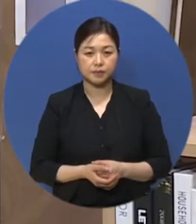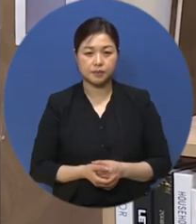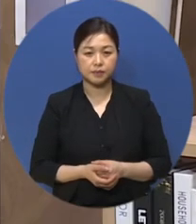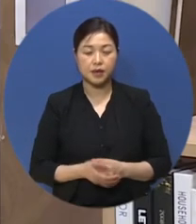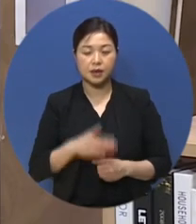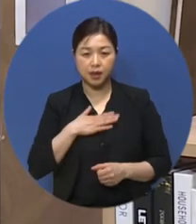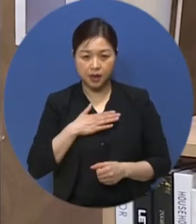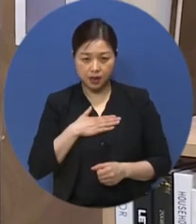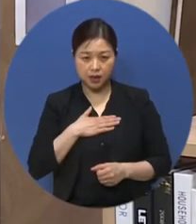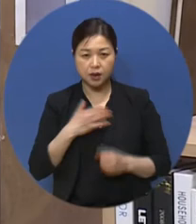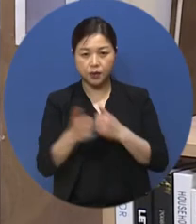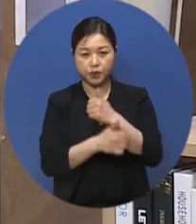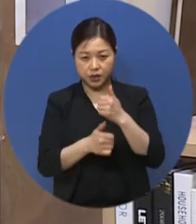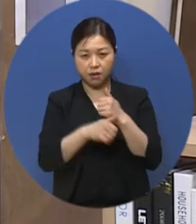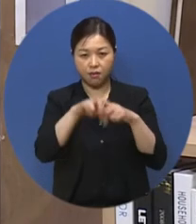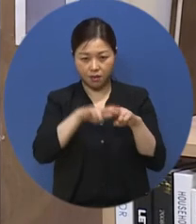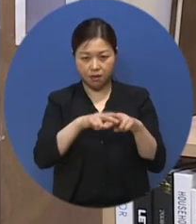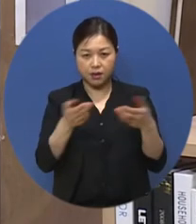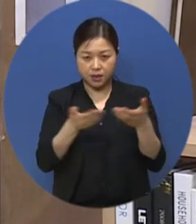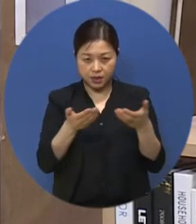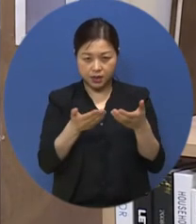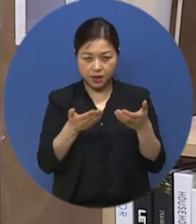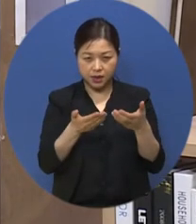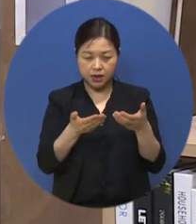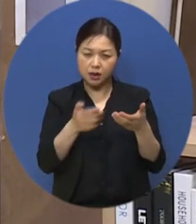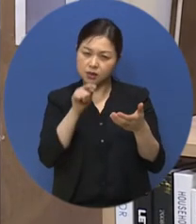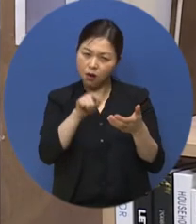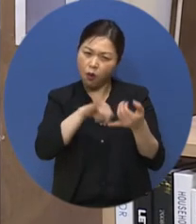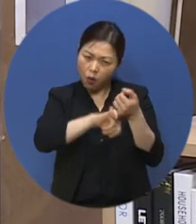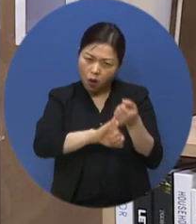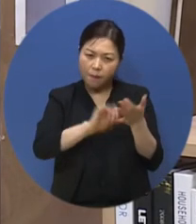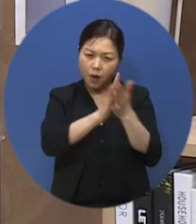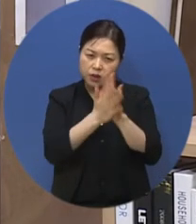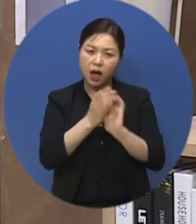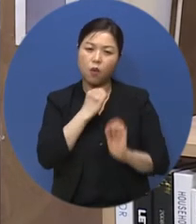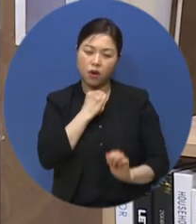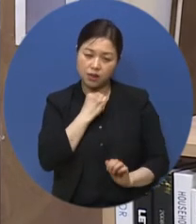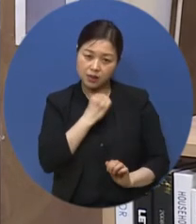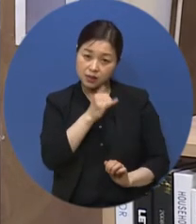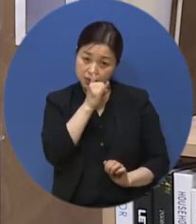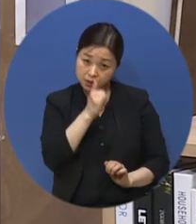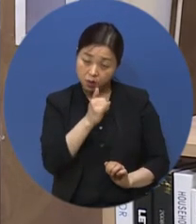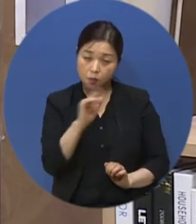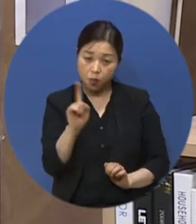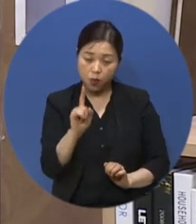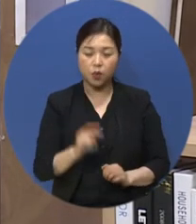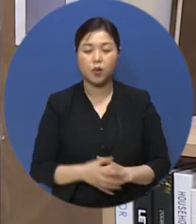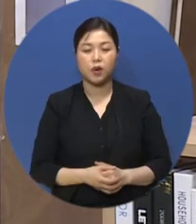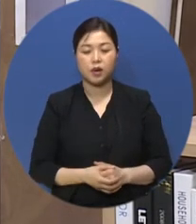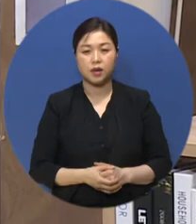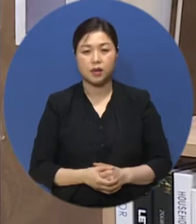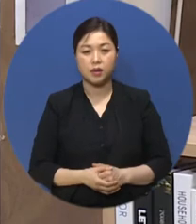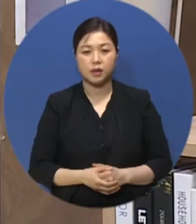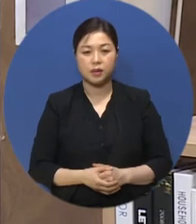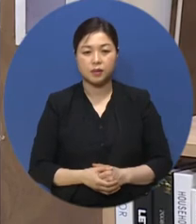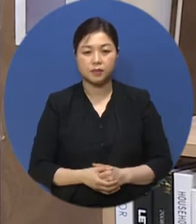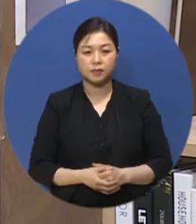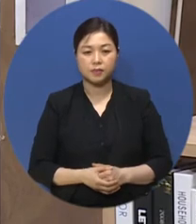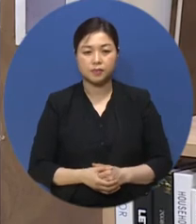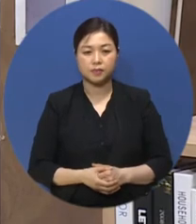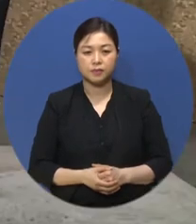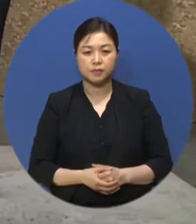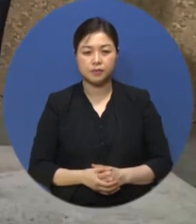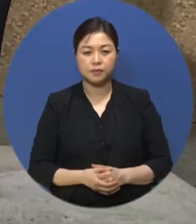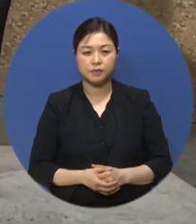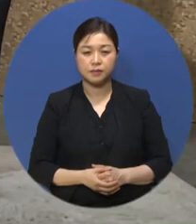내가 이 위원장직을 하면서는 이것만큼은 좀 변화를 시키고 가고 싶다 하시는 게 있다면 어떤 게 있으신가요? 그래서